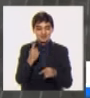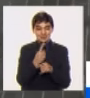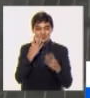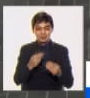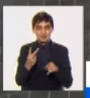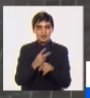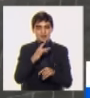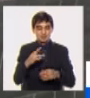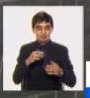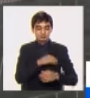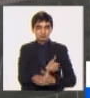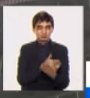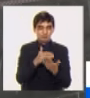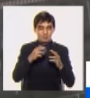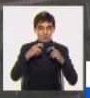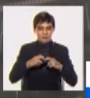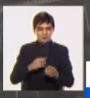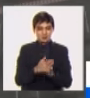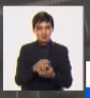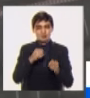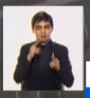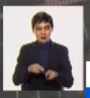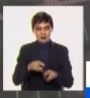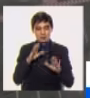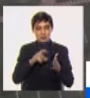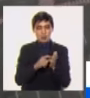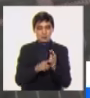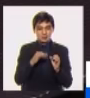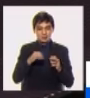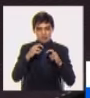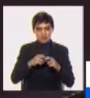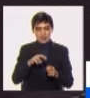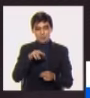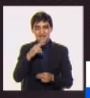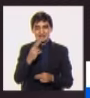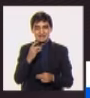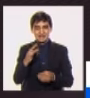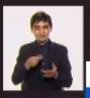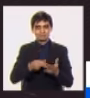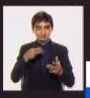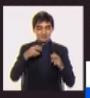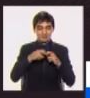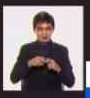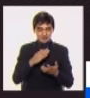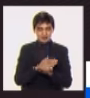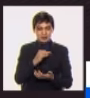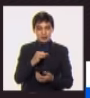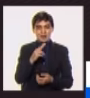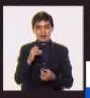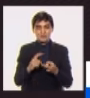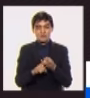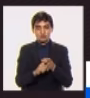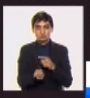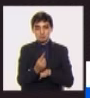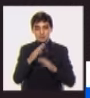симптомах вируса рабочих направляют специальные изоляционные комнаты и делают пцр тесты при выявлении коронавируса зараженных